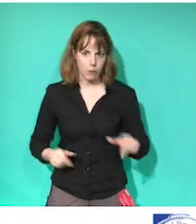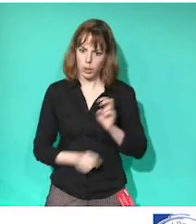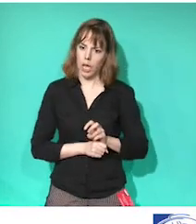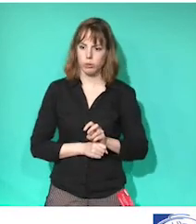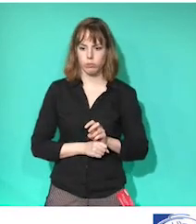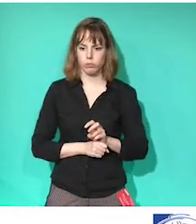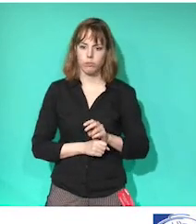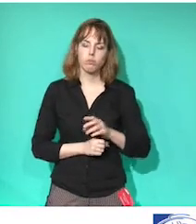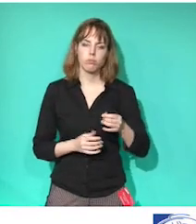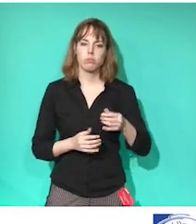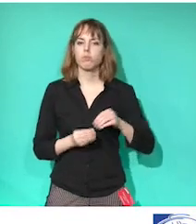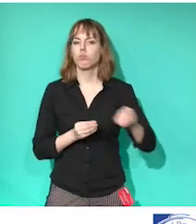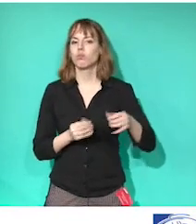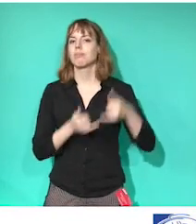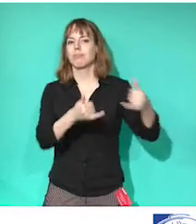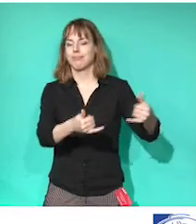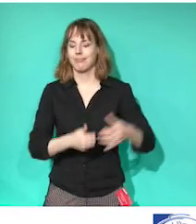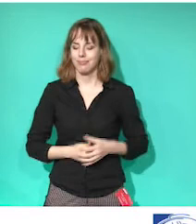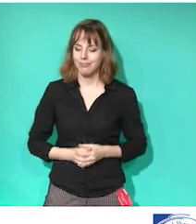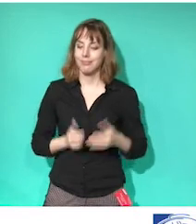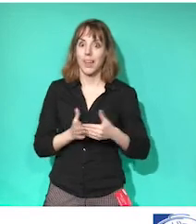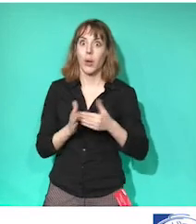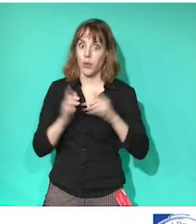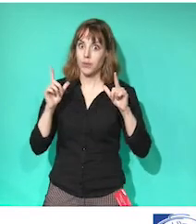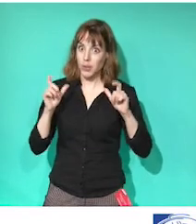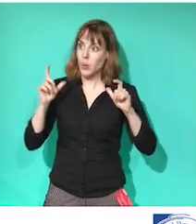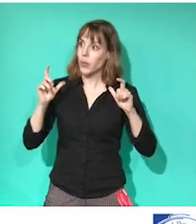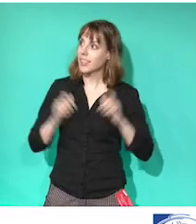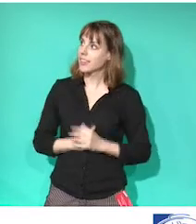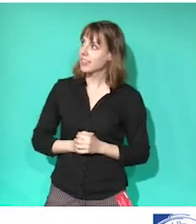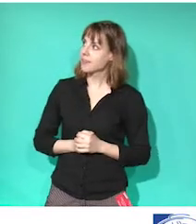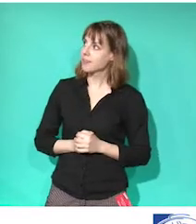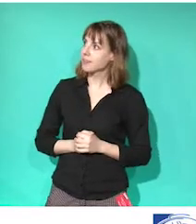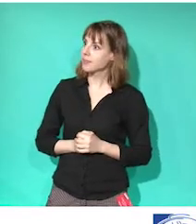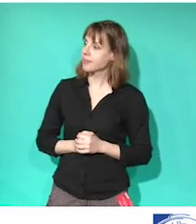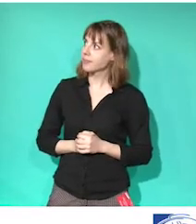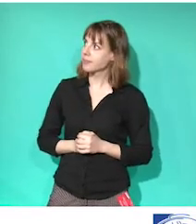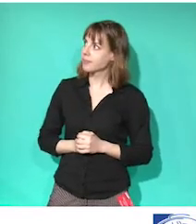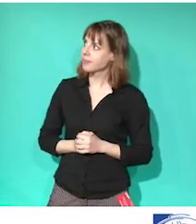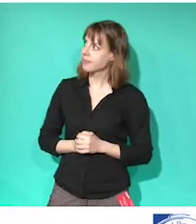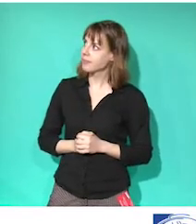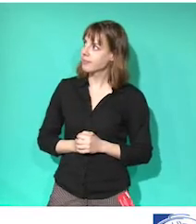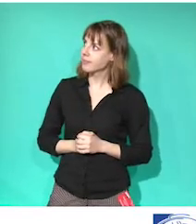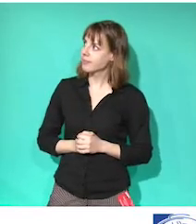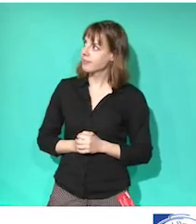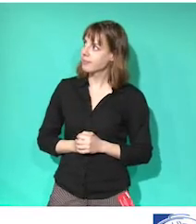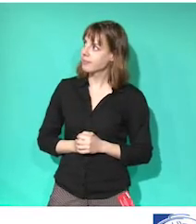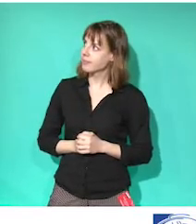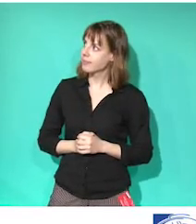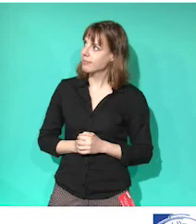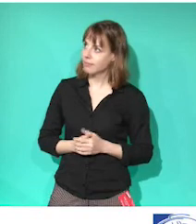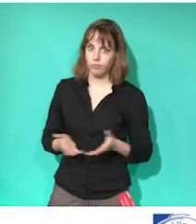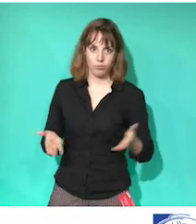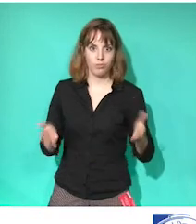prix, on lui remettra un peu plus tard. Une dernière photo pour la route. Chère Blandine, avec vos